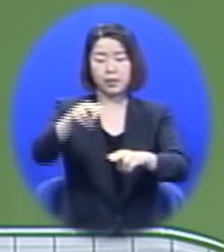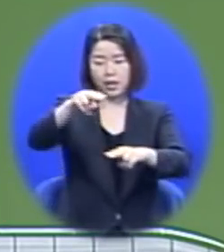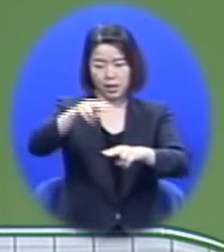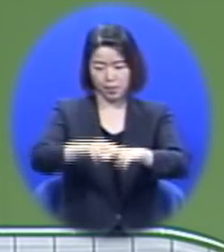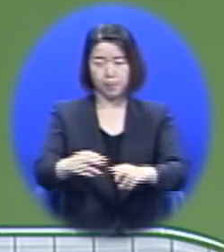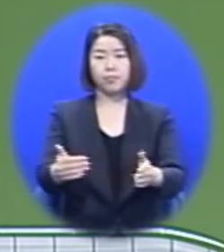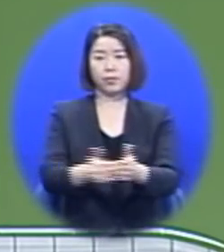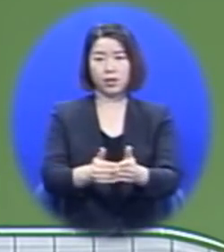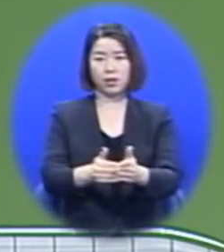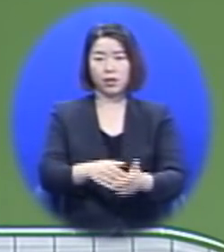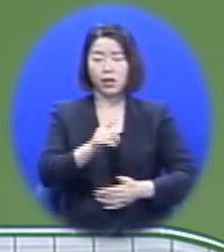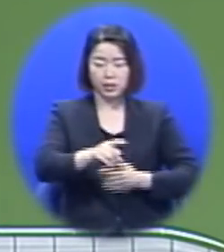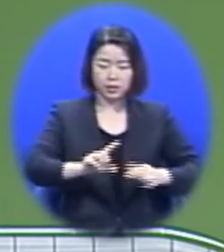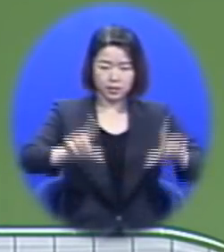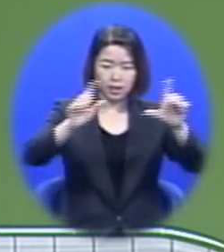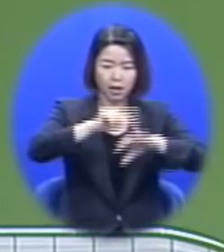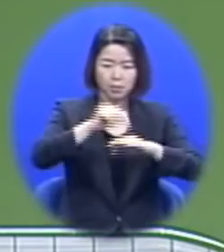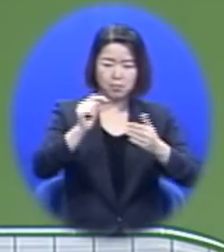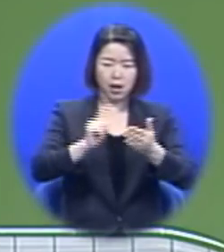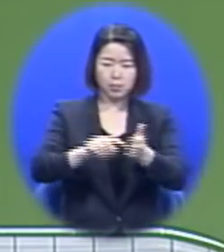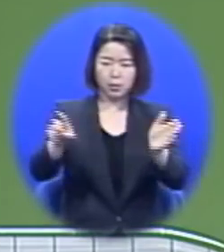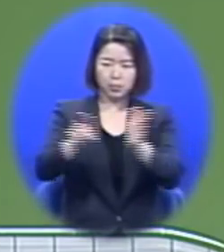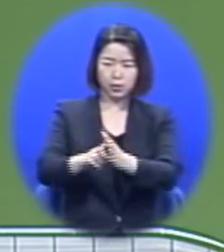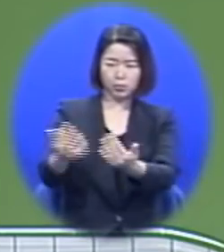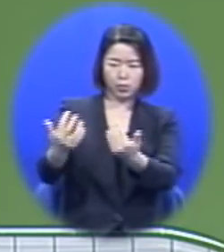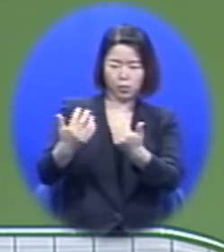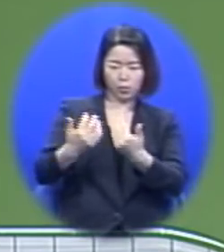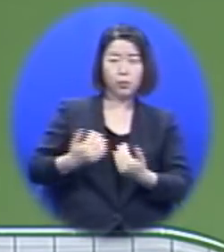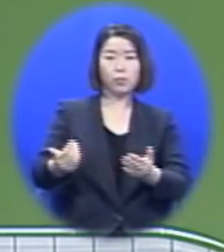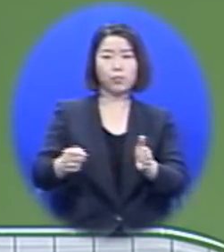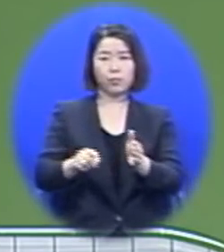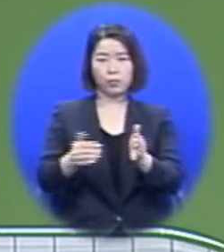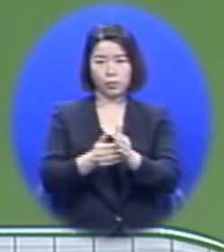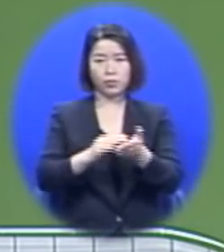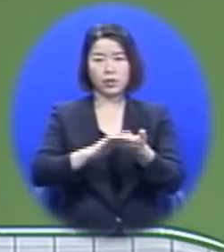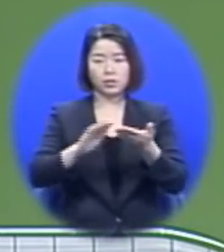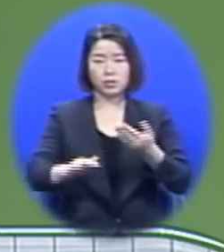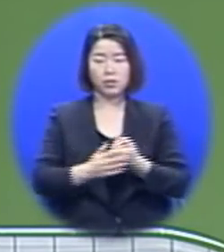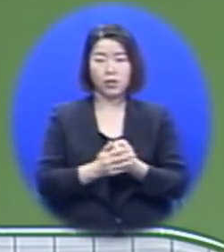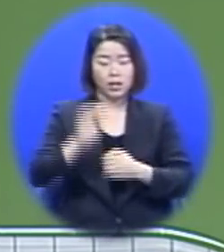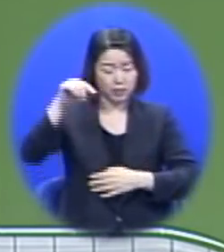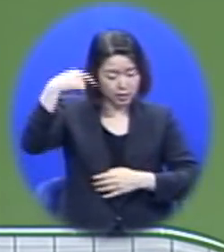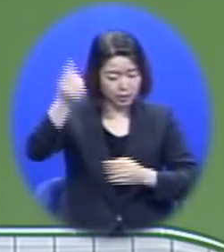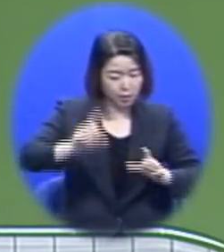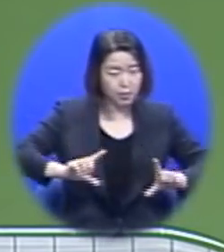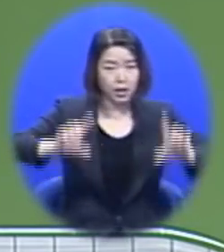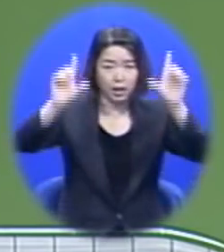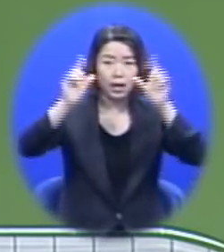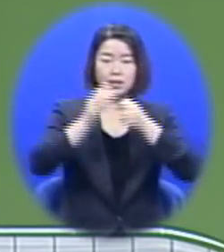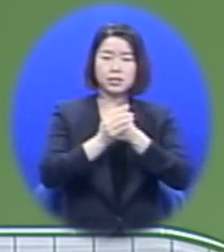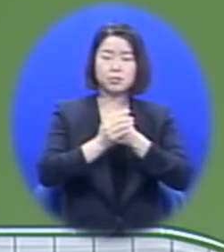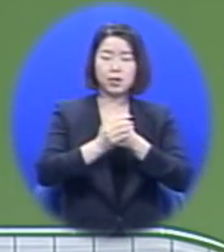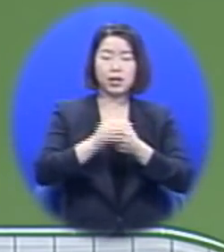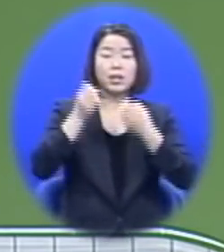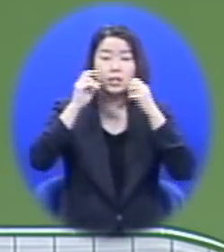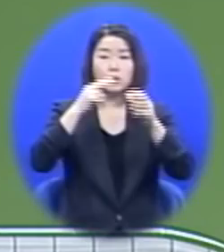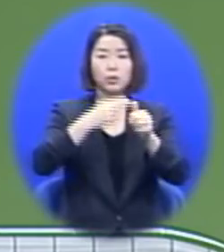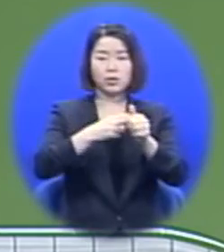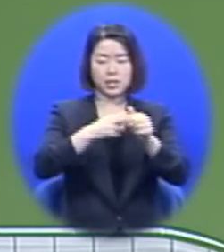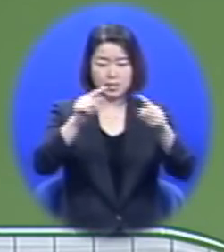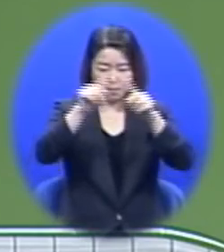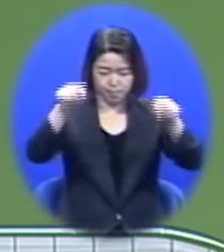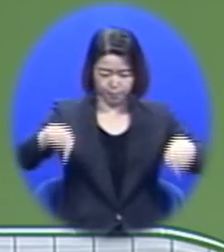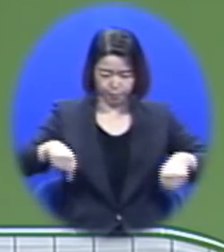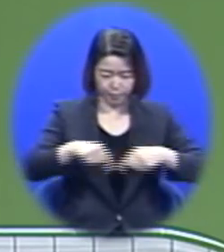이것이 그날 마음에 확 믿음으로 왔습니다. 그리고 그 다음날 아침에 노만 그립 선교사는 카드를